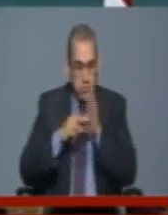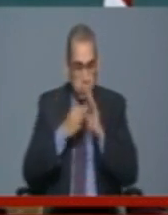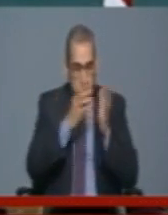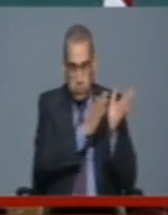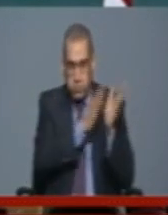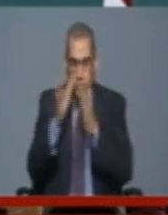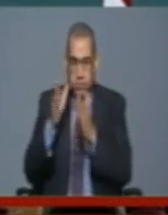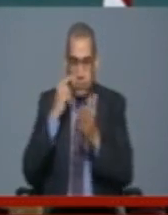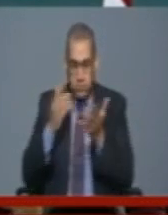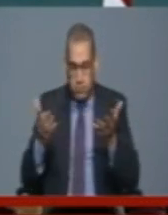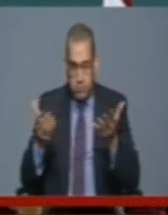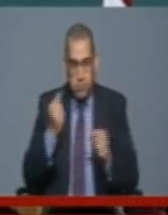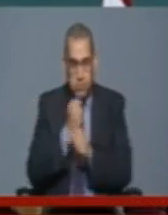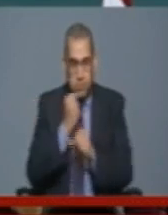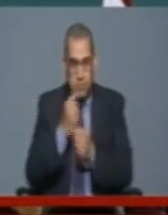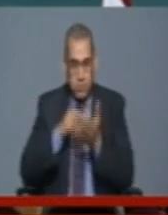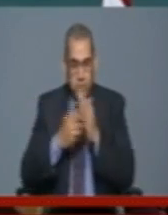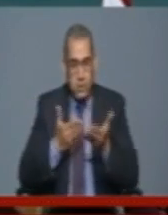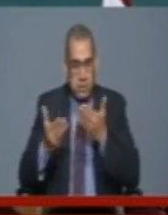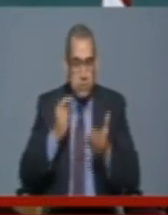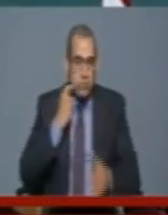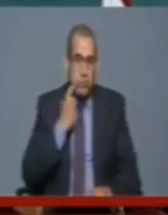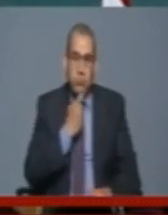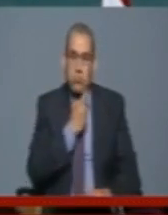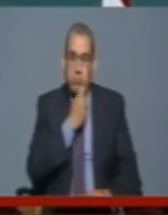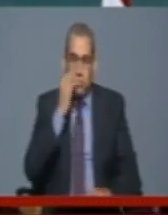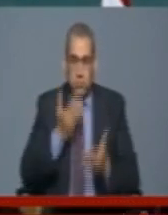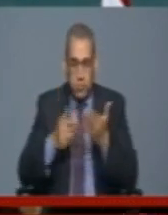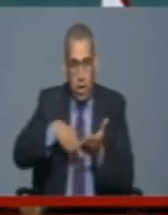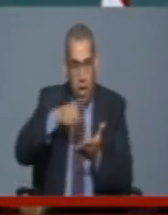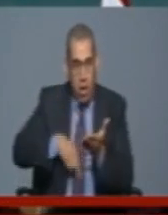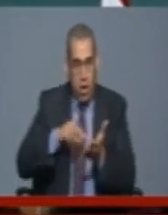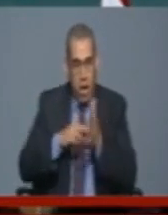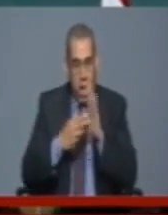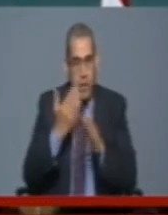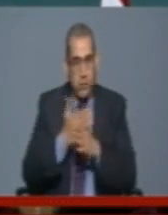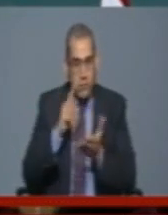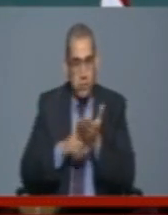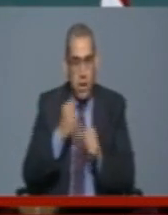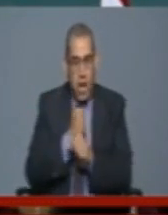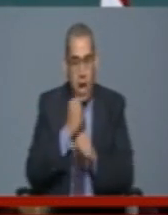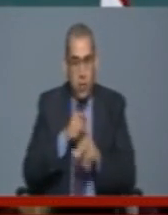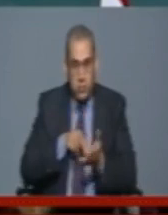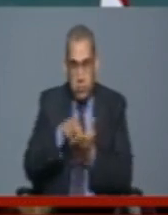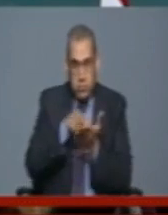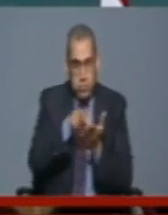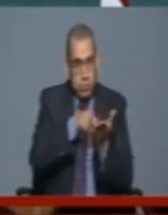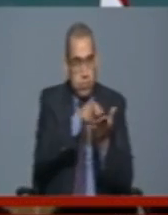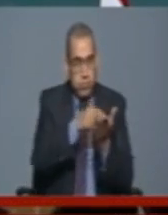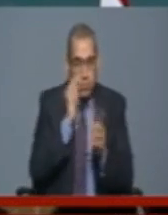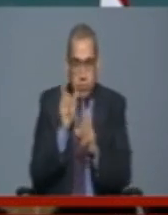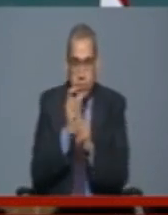الموقف بمزيج من الحسم في القرار والمرونة في التحرك والمتابعة